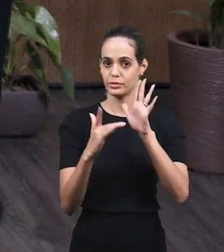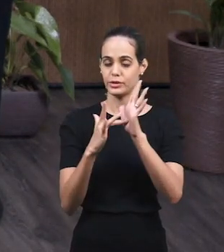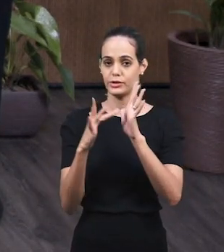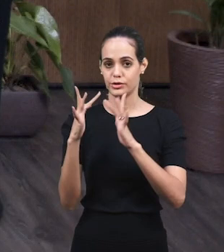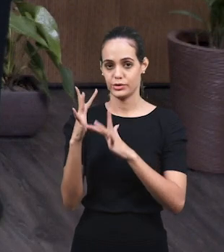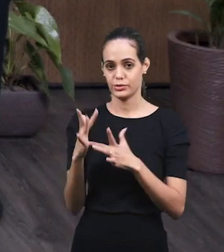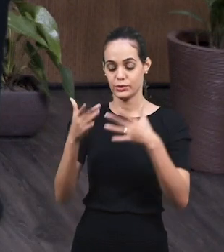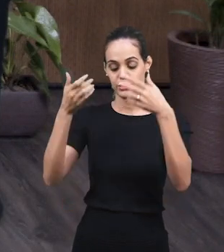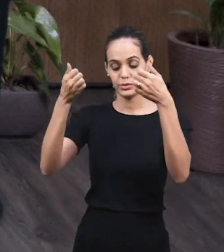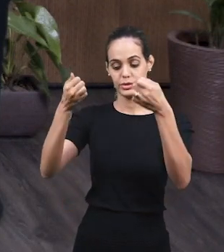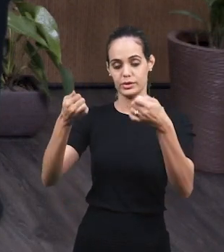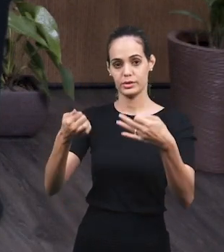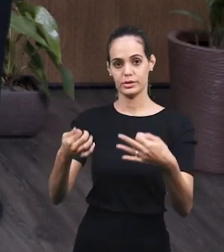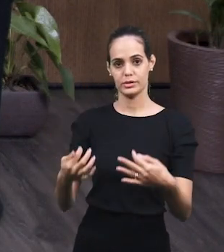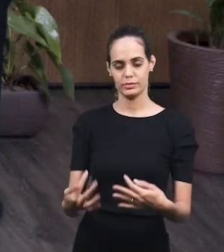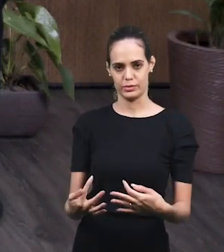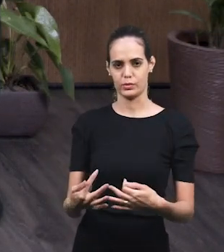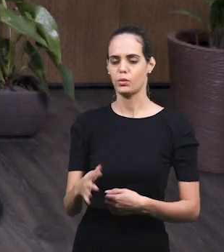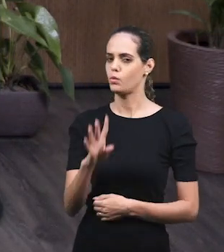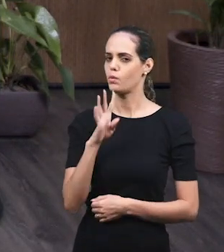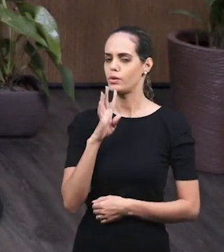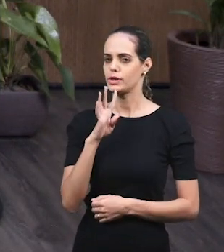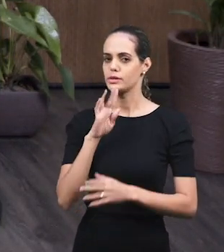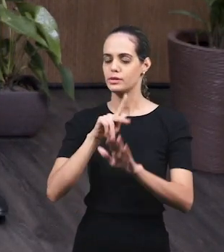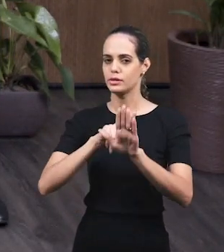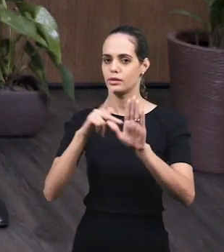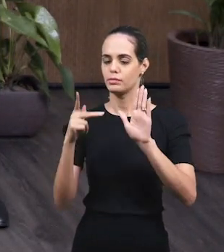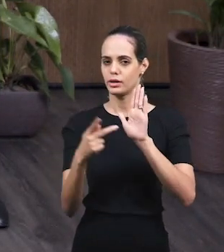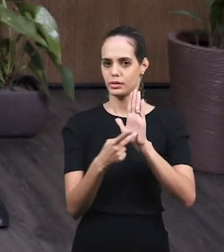Et avec cette question, il y a eu